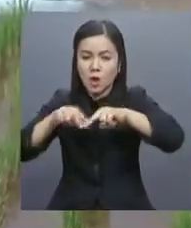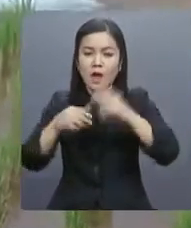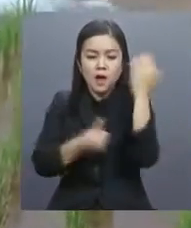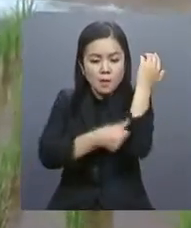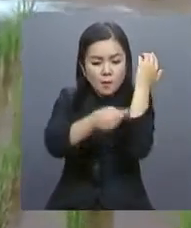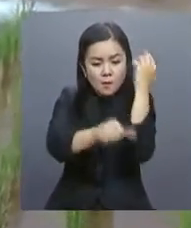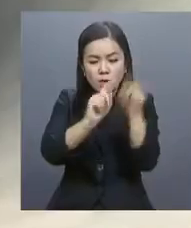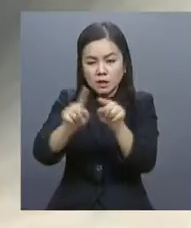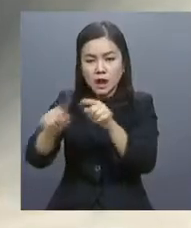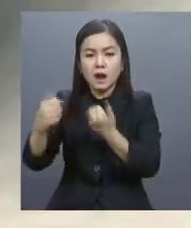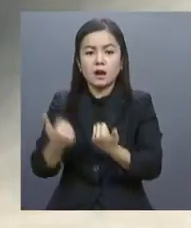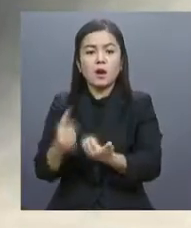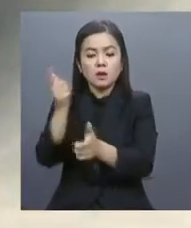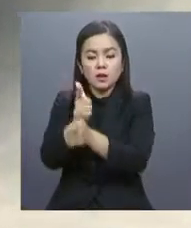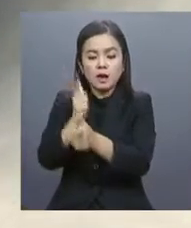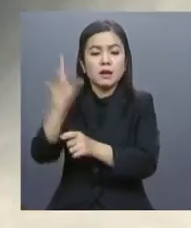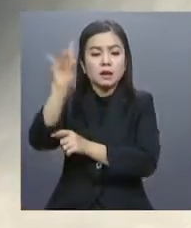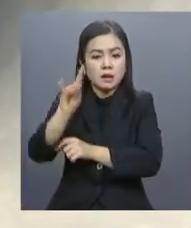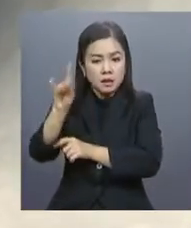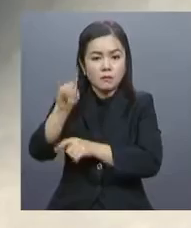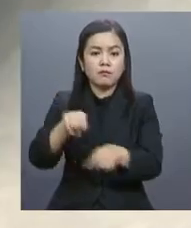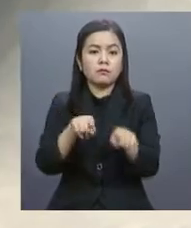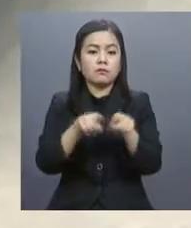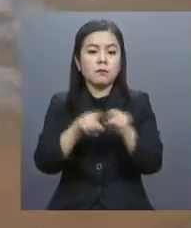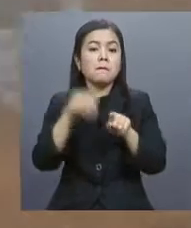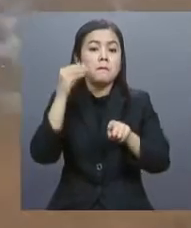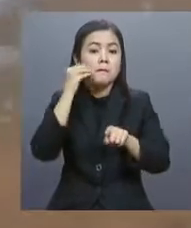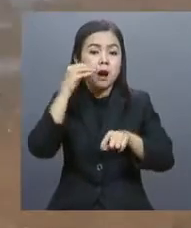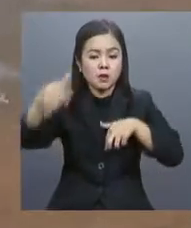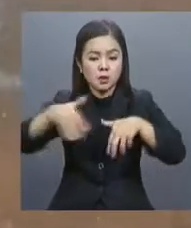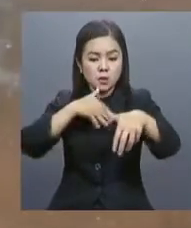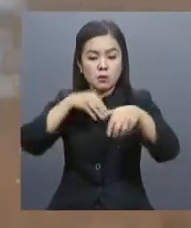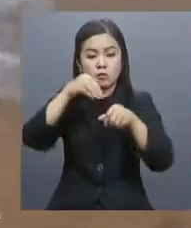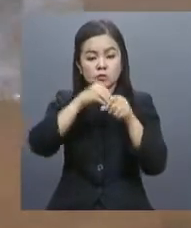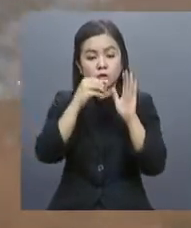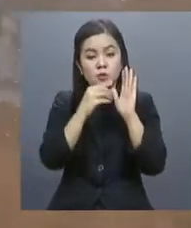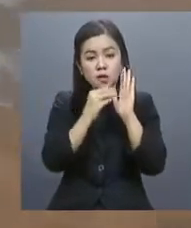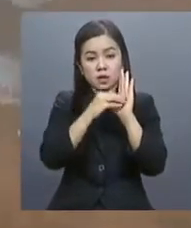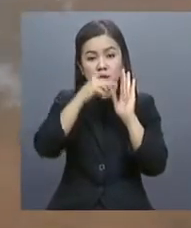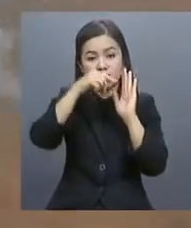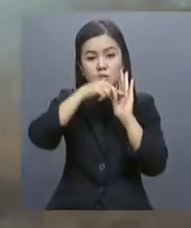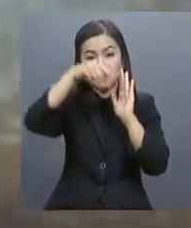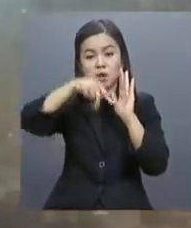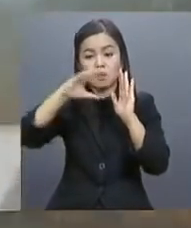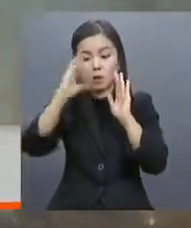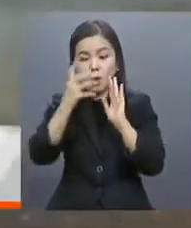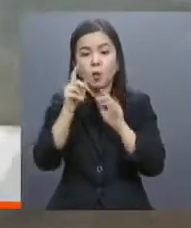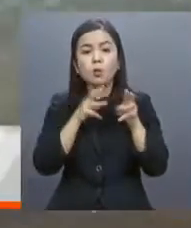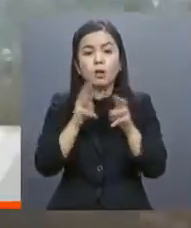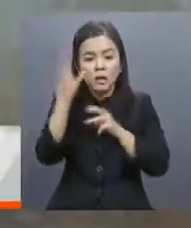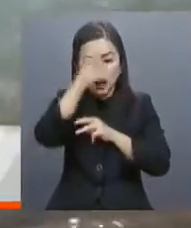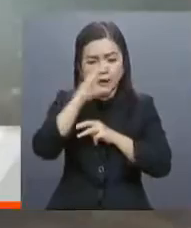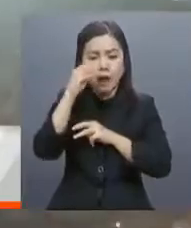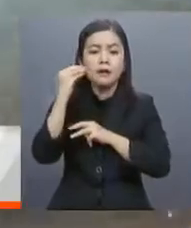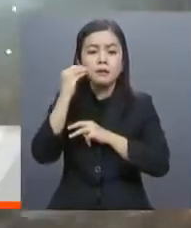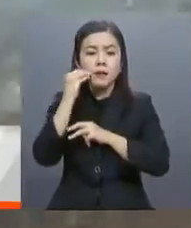ชาวนาตำบลบึงพระอำเภอเมืองพิษณุโลกต้องใช้เครื่องสูบน้ำจากบ่อบาดาลที่ขุดเจาะไว้ก่อนหน้านี้เข้าทำนาข้าวนะคะ